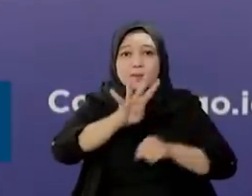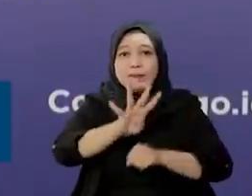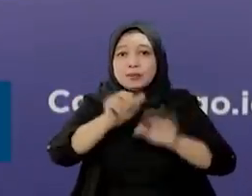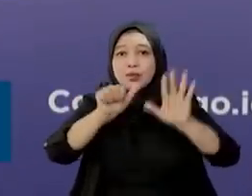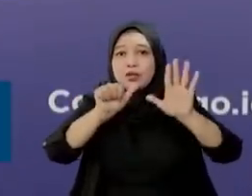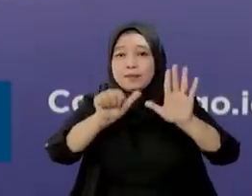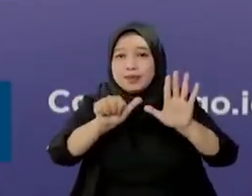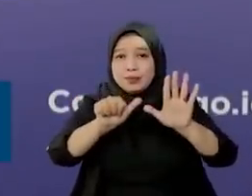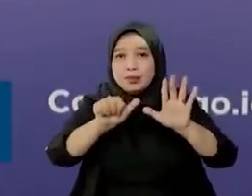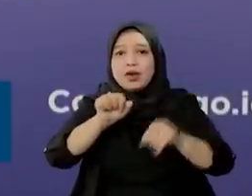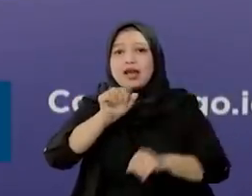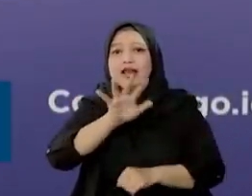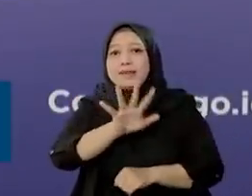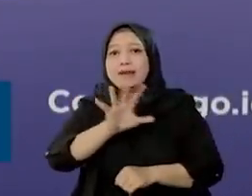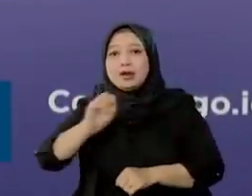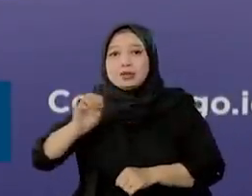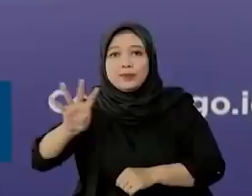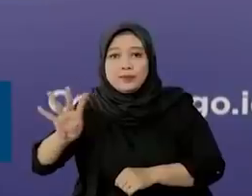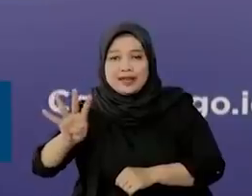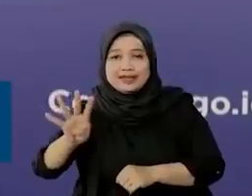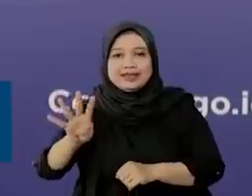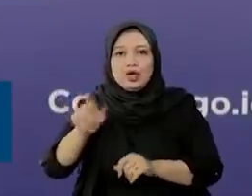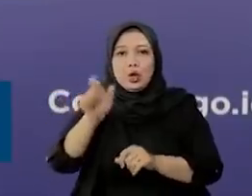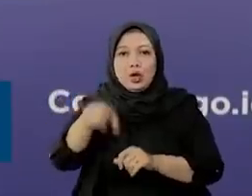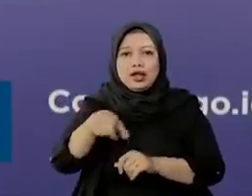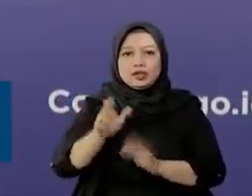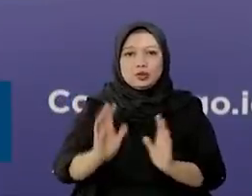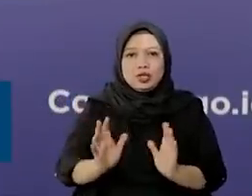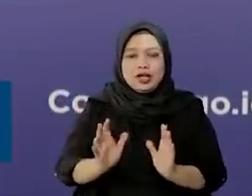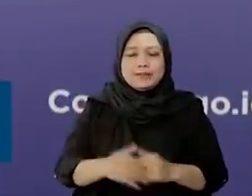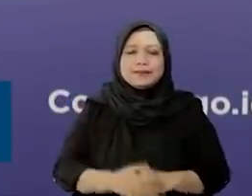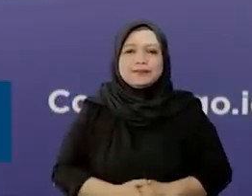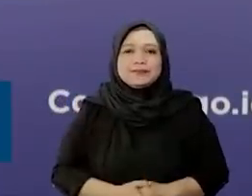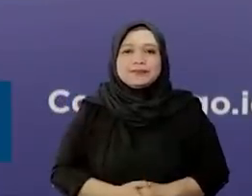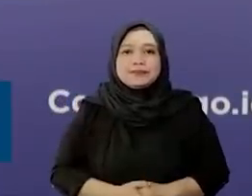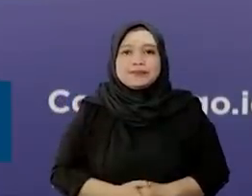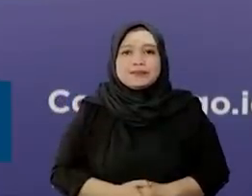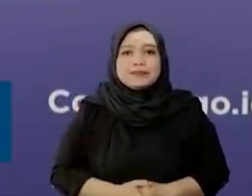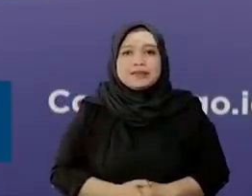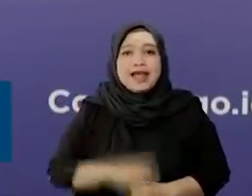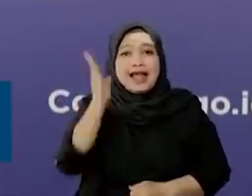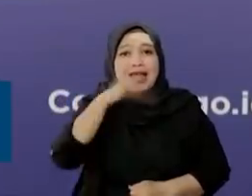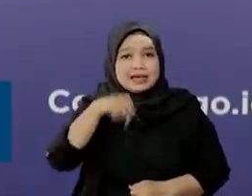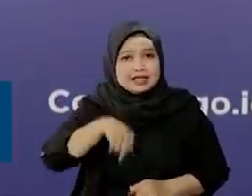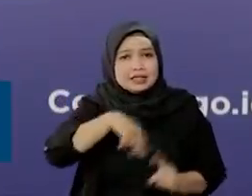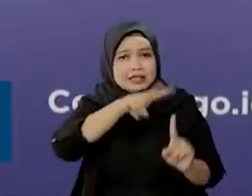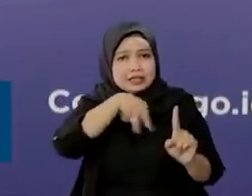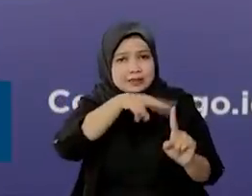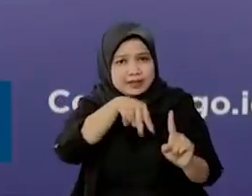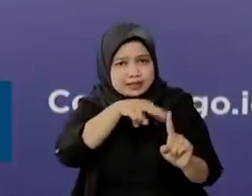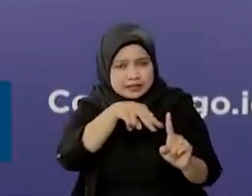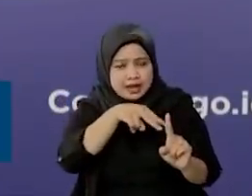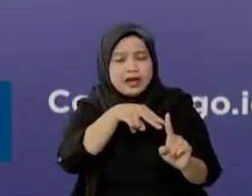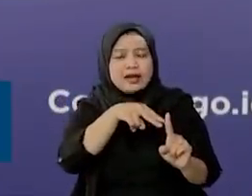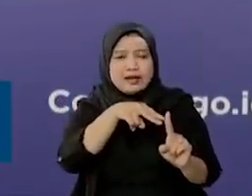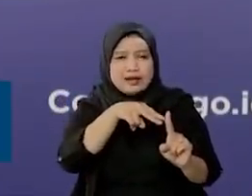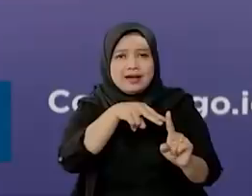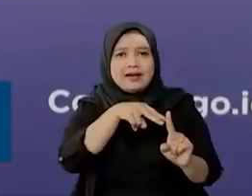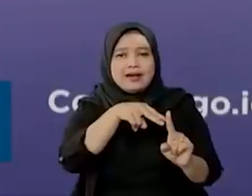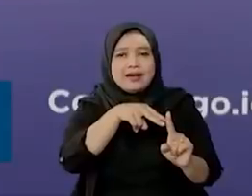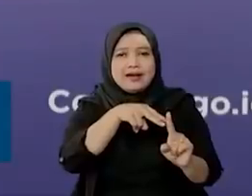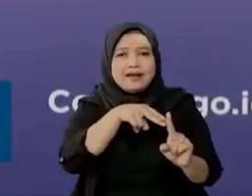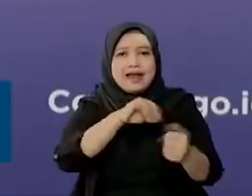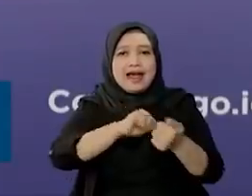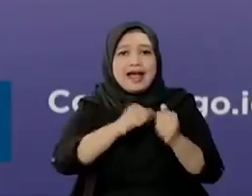ribu 54 spesimen dari pemeriksaan hari ini kita dapatkan penambahan